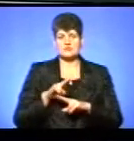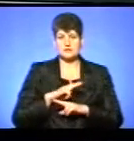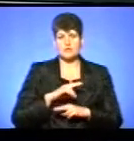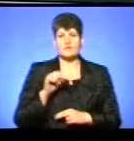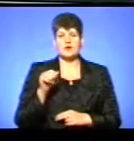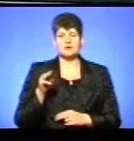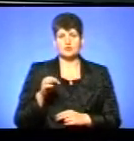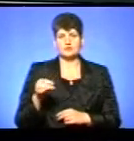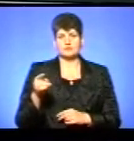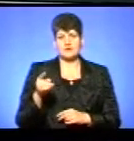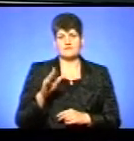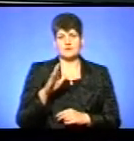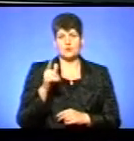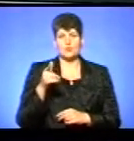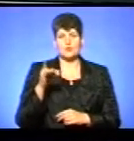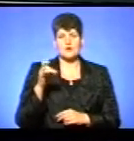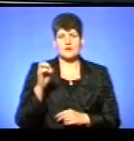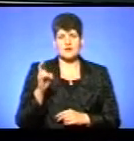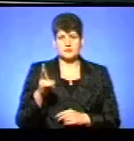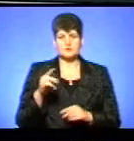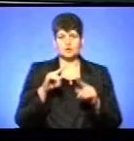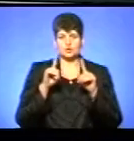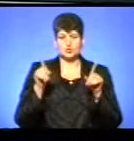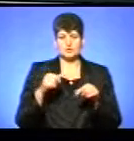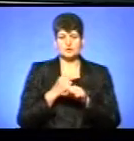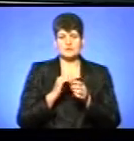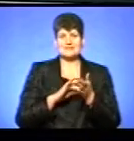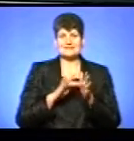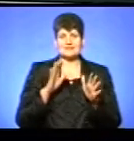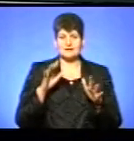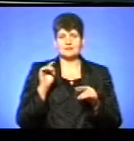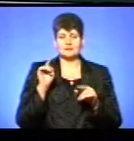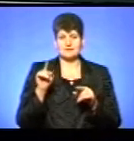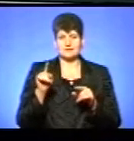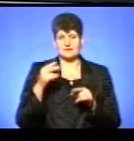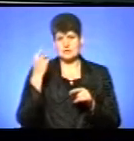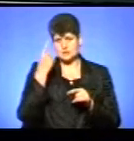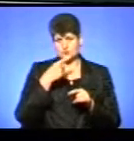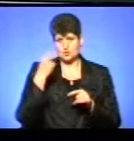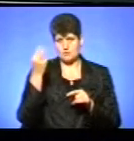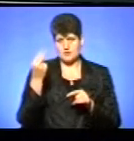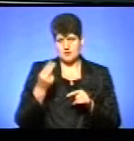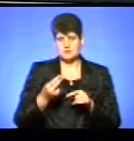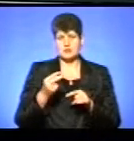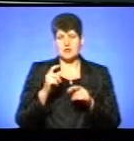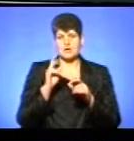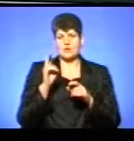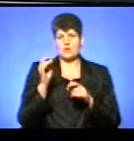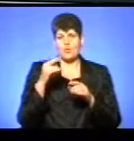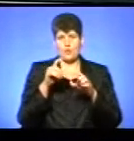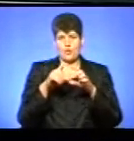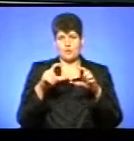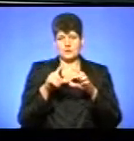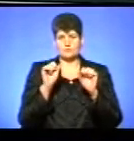тернополянина Віктора Гурніка. Меморіальна дошка зроблена зі скла, на ній зображення Віктора Гурніка і QR-код, за яким